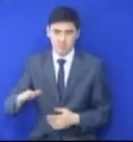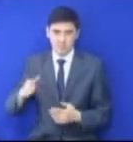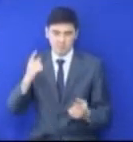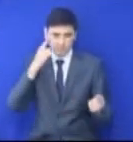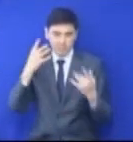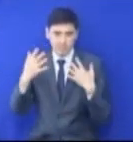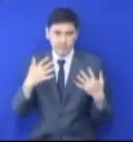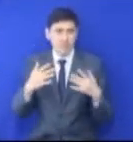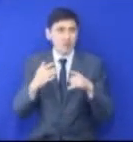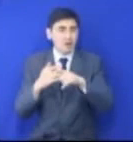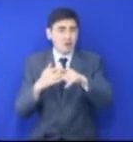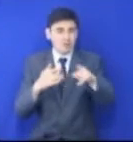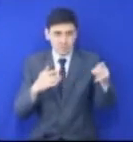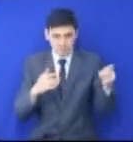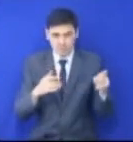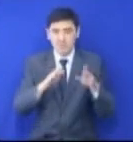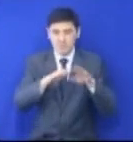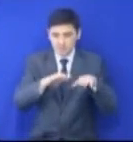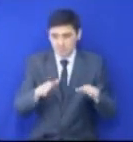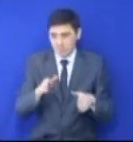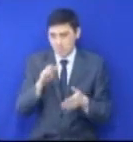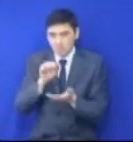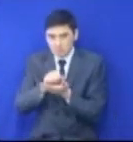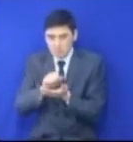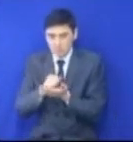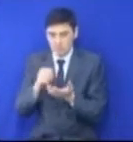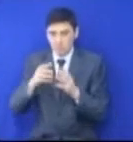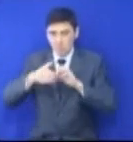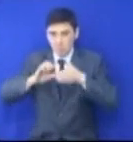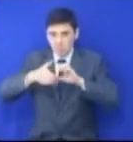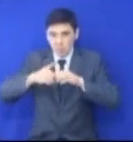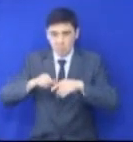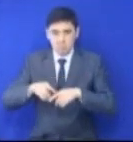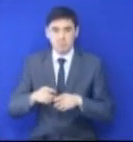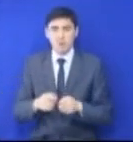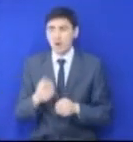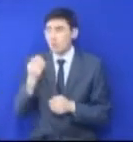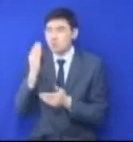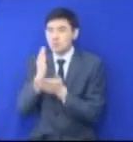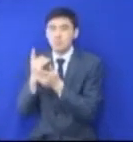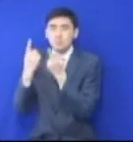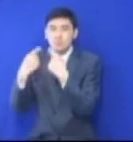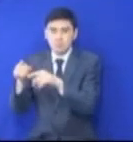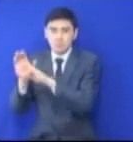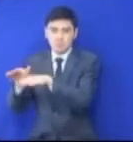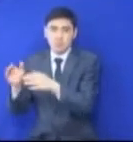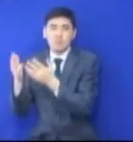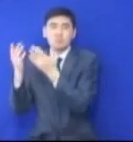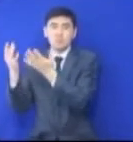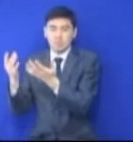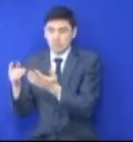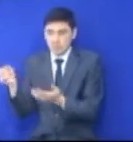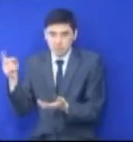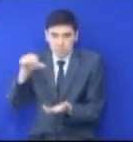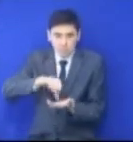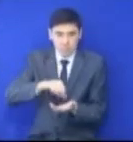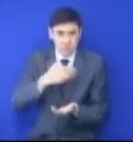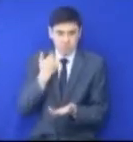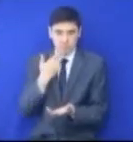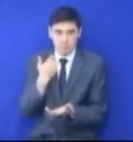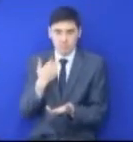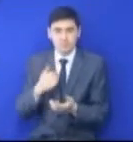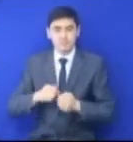нас остались людей, детей, вернее, которые не попали на этот чемпионат. Оно позволяет им развивать логическое мышление.